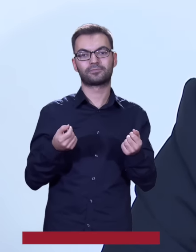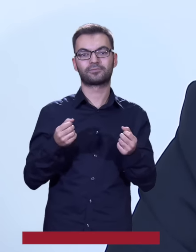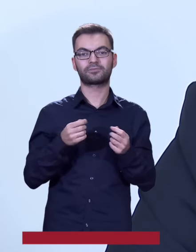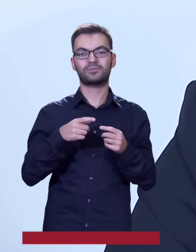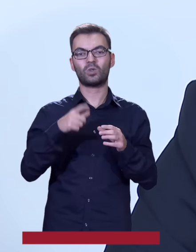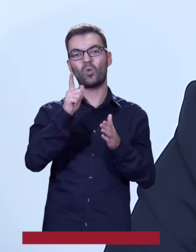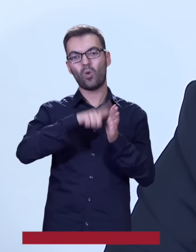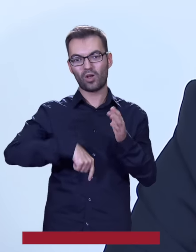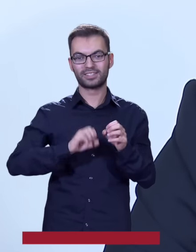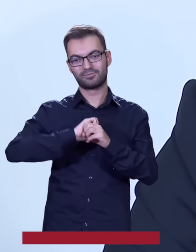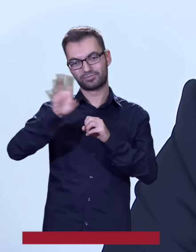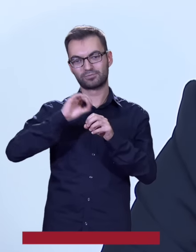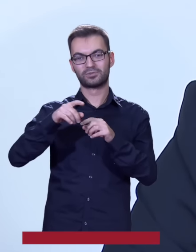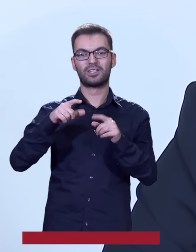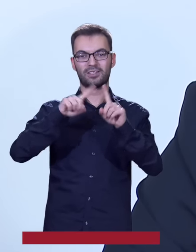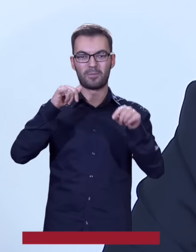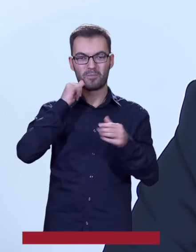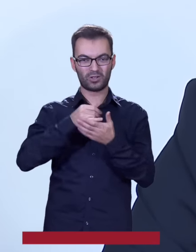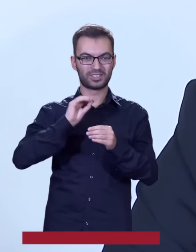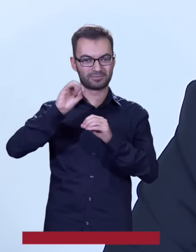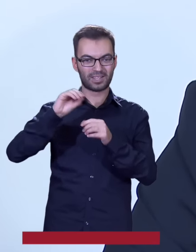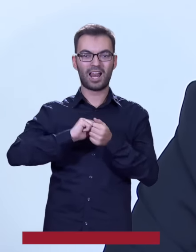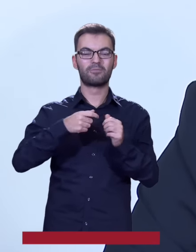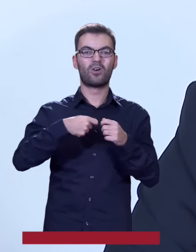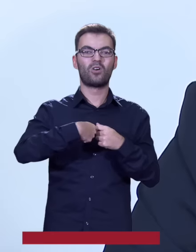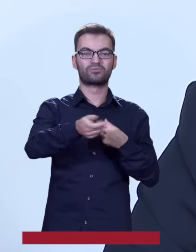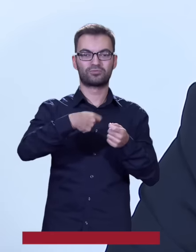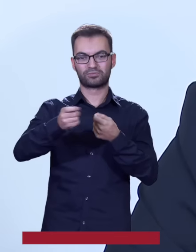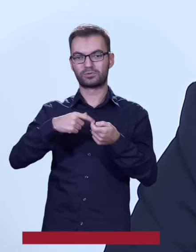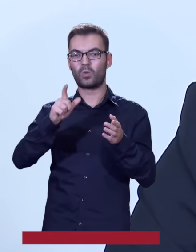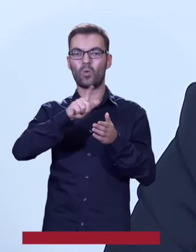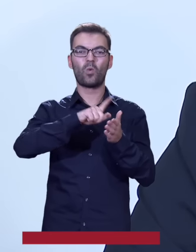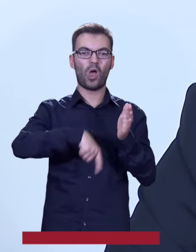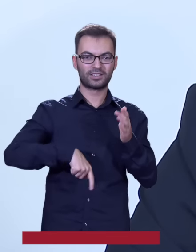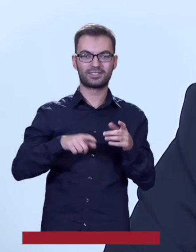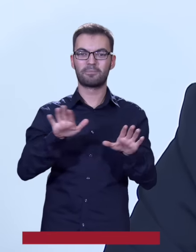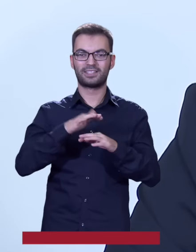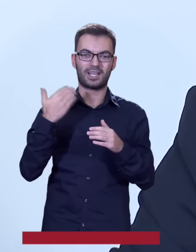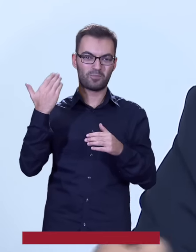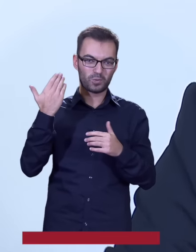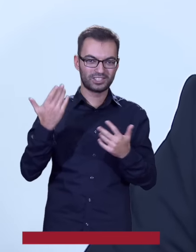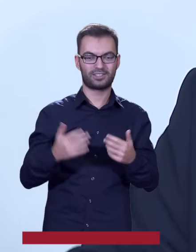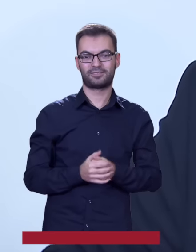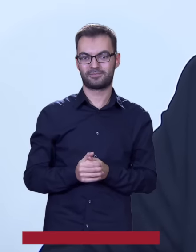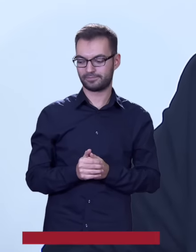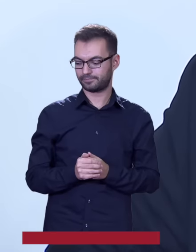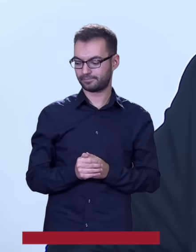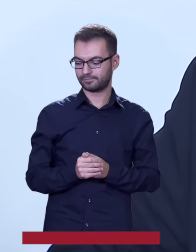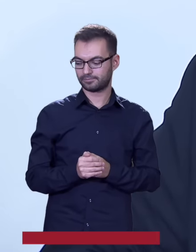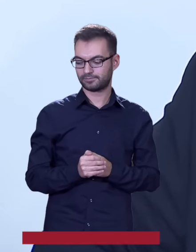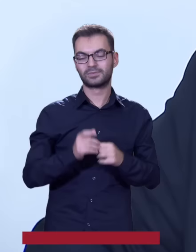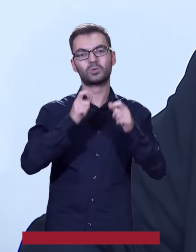do skrzynek pocztowych, czy rozrzucanie ulotek w miejscach publicznie dostępnych.